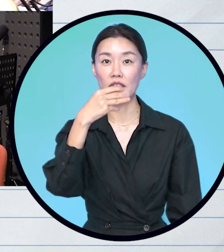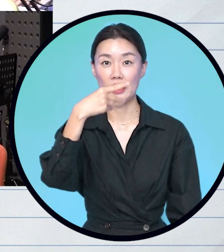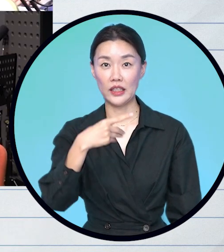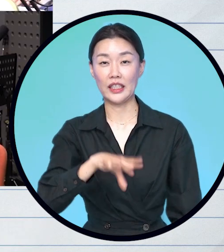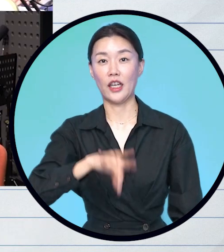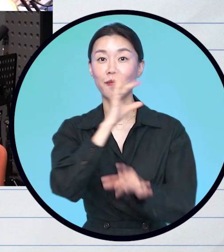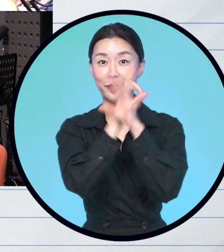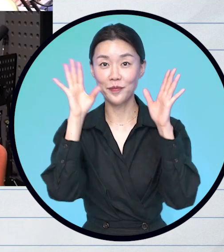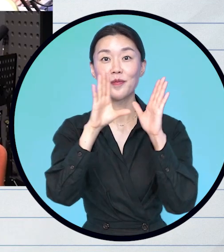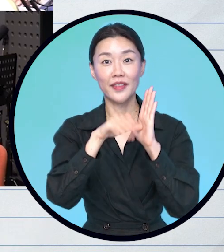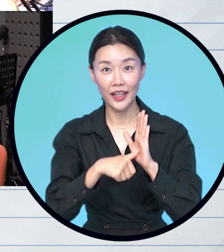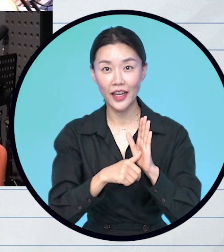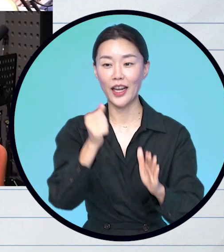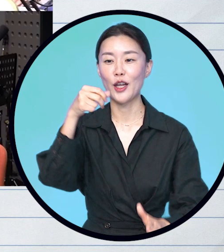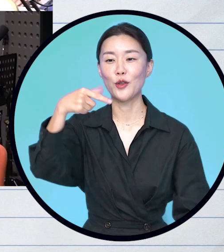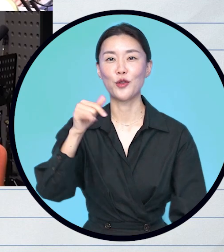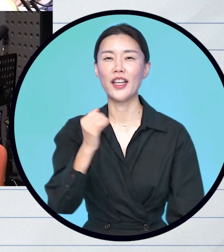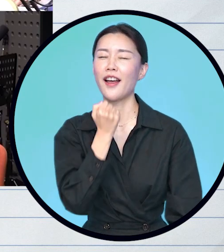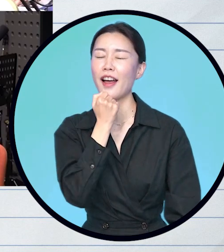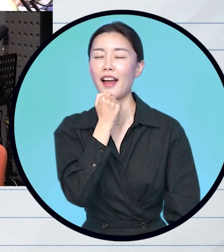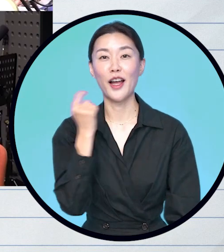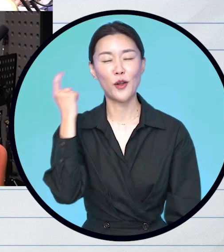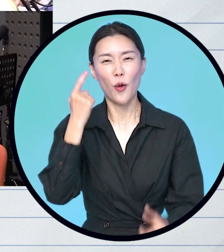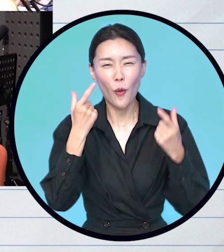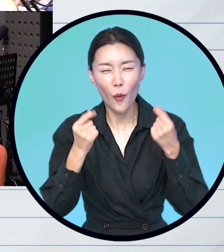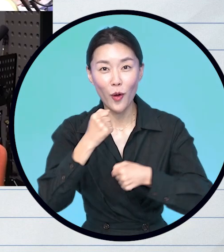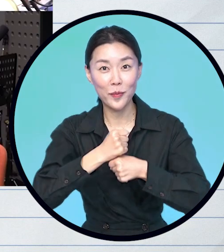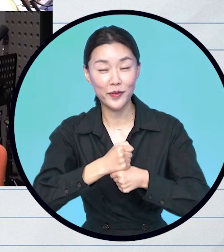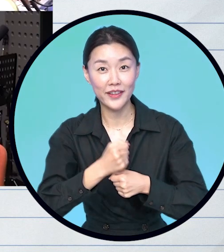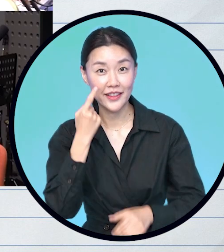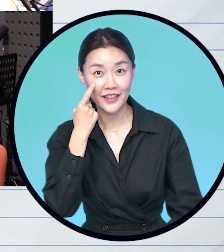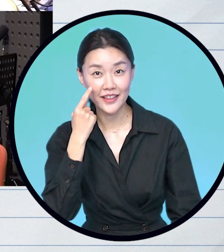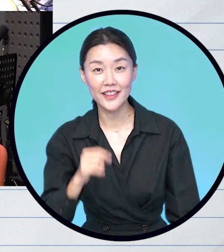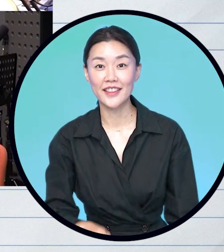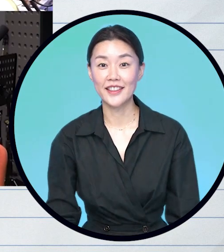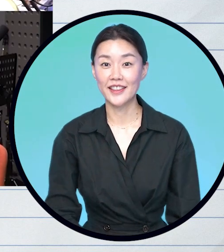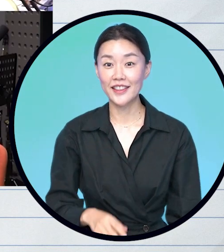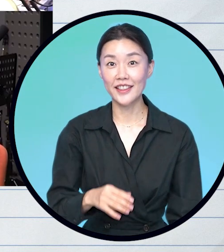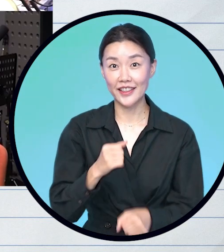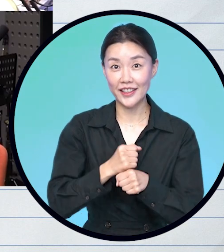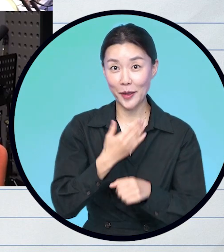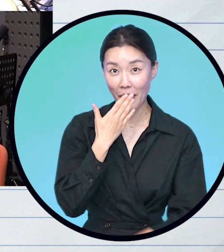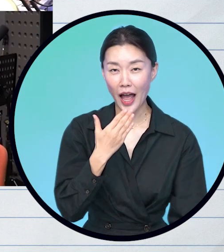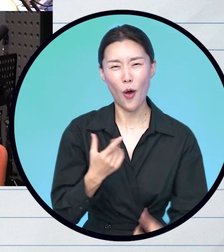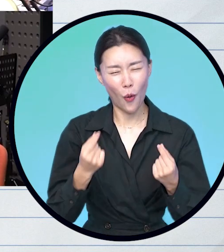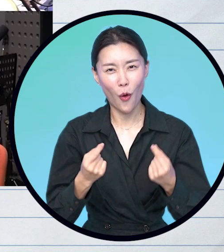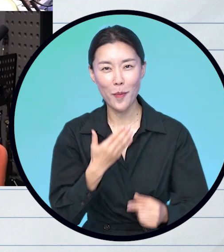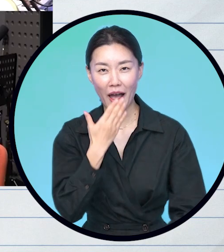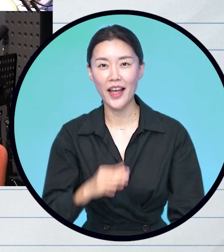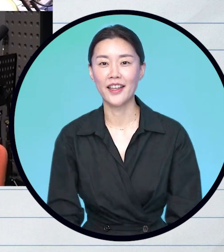처음에 나오는 휴닝의 웃음소리 똑같이 해줄 수 있나요? 하셨는데 휴닝카이 씨 들어볼 수 있을까요? 아, 그럼요. 똑같이 합니다, 진짜로.